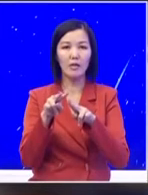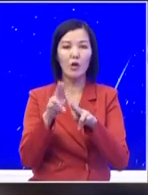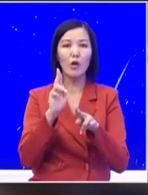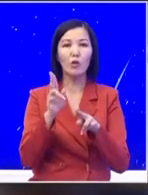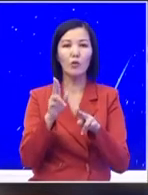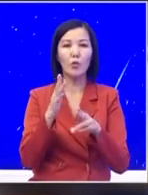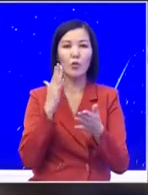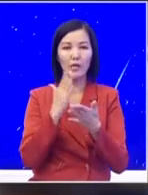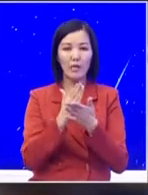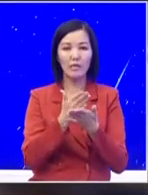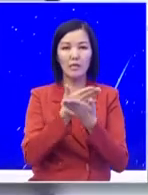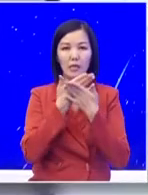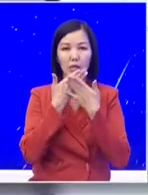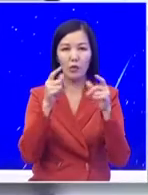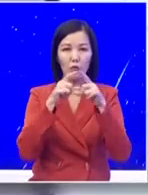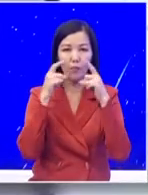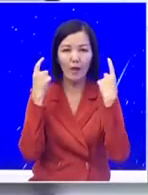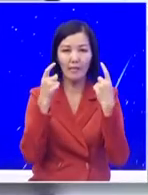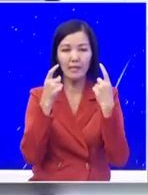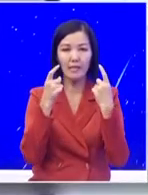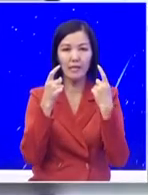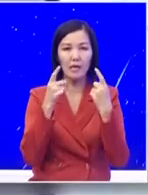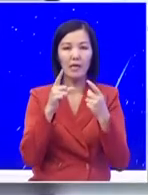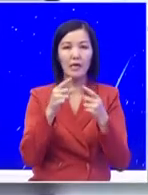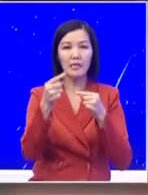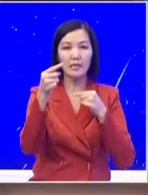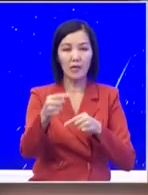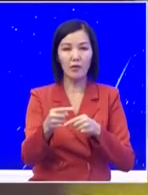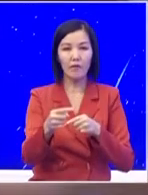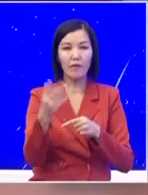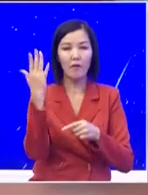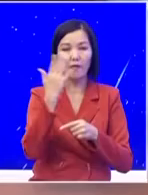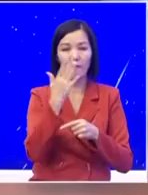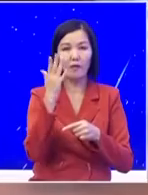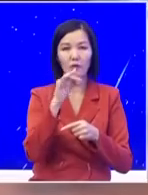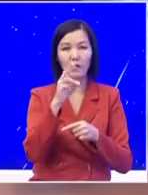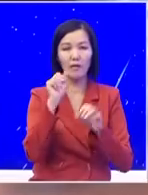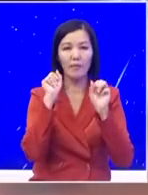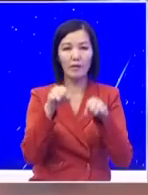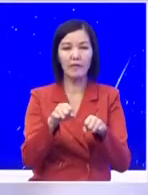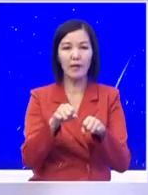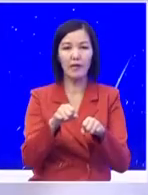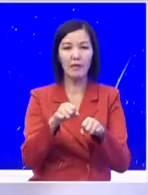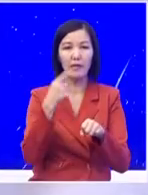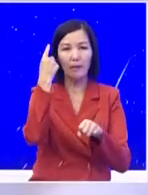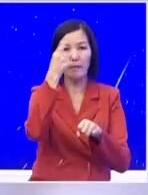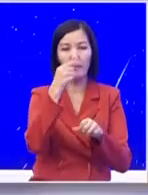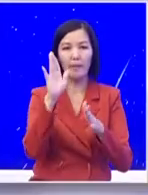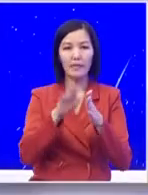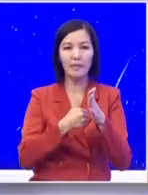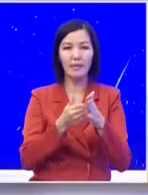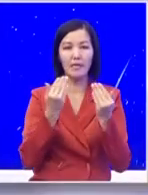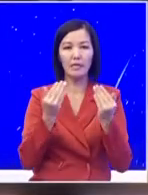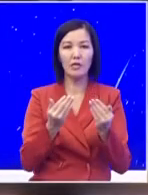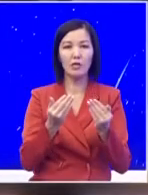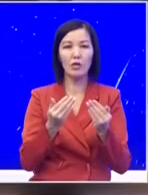носят ли пассажиры маски, соблюдают ли они социальную дистанцию. Видеоаналитика позволяет распознавать пассажиров без масок, а также